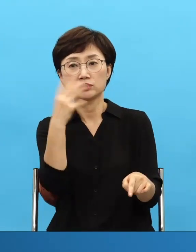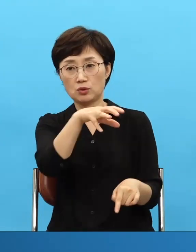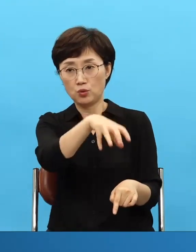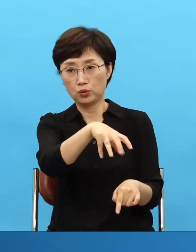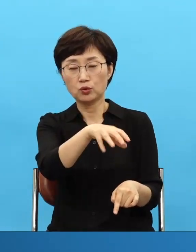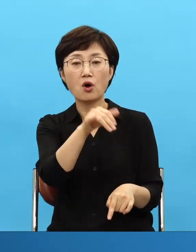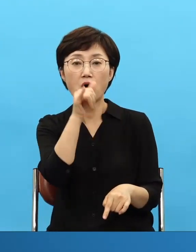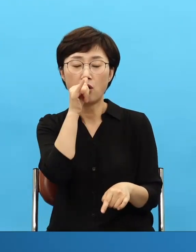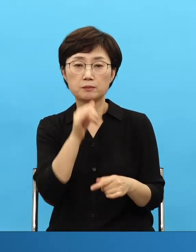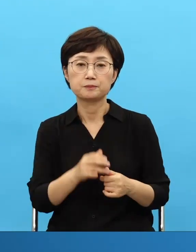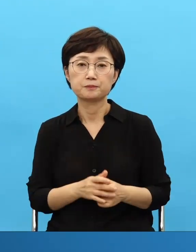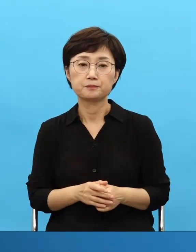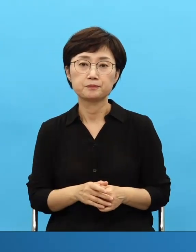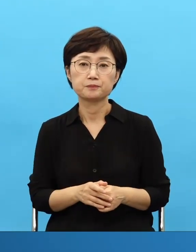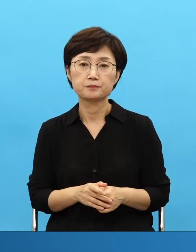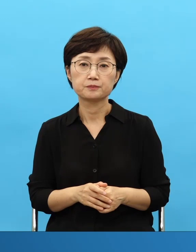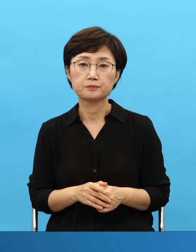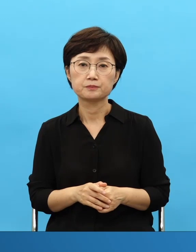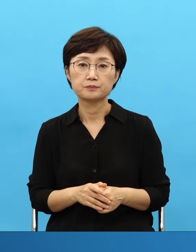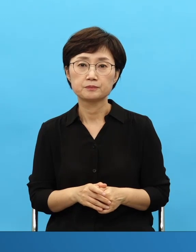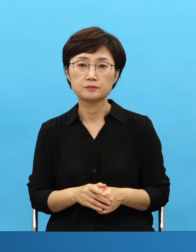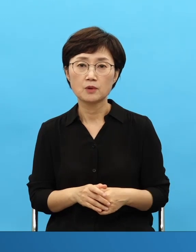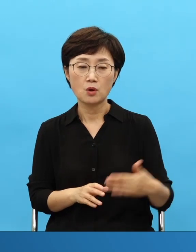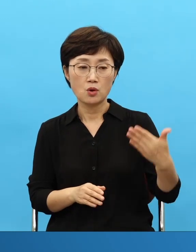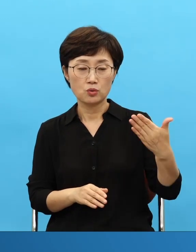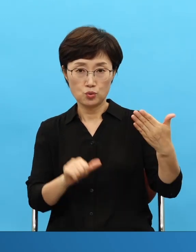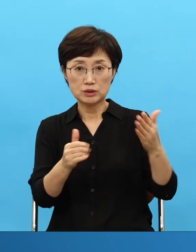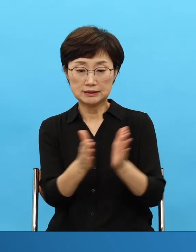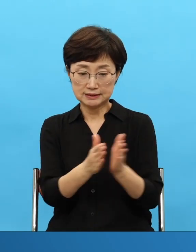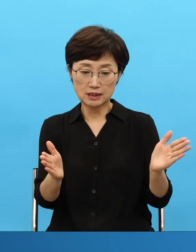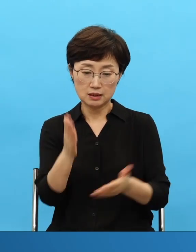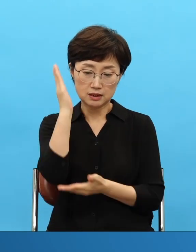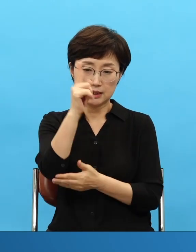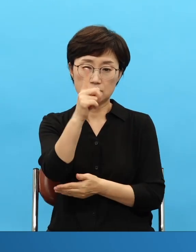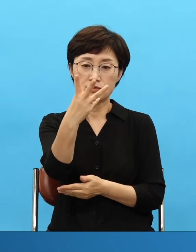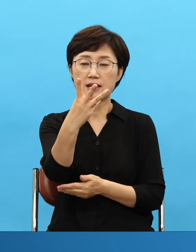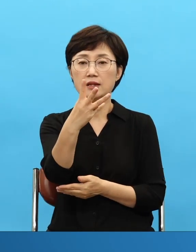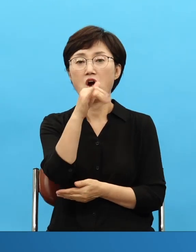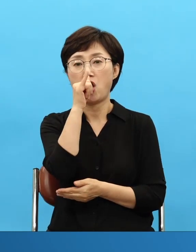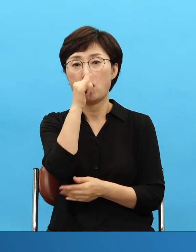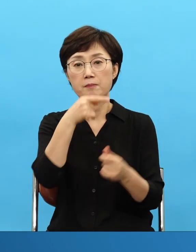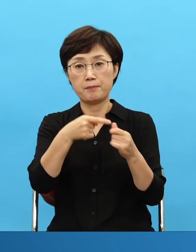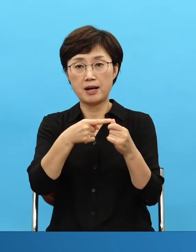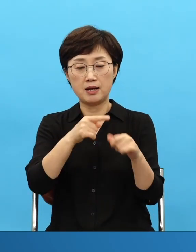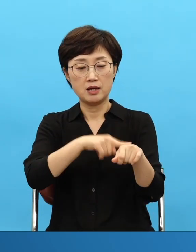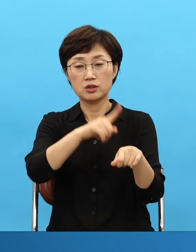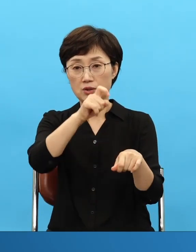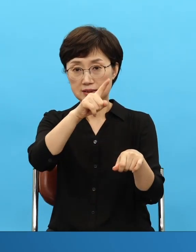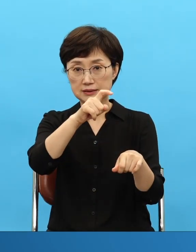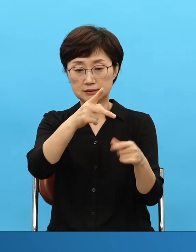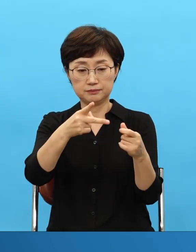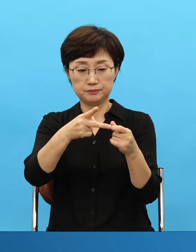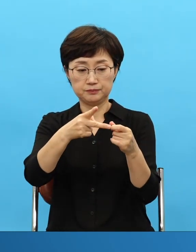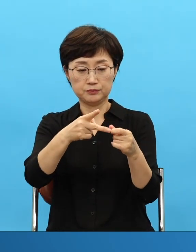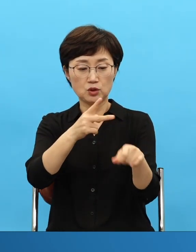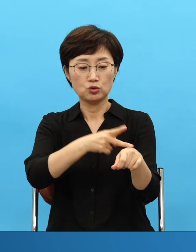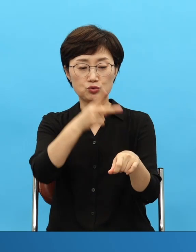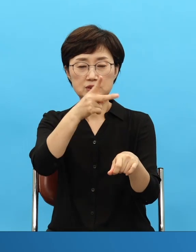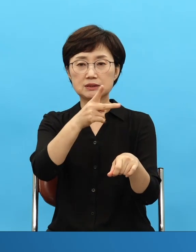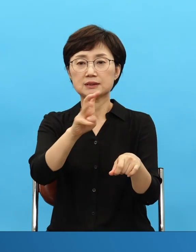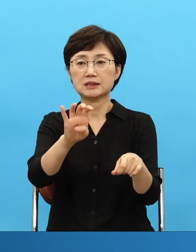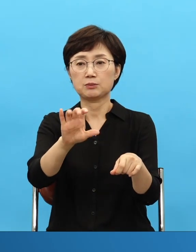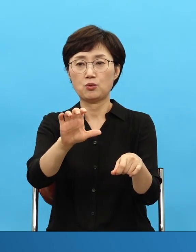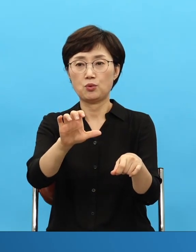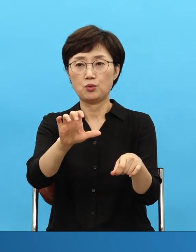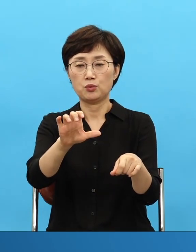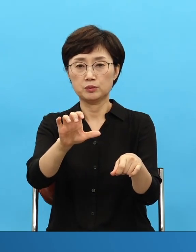열립니다. 류광수 목사가 3강의 메시지를 전하며 1강은 오전 11시, 2강은 오후 2시